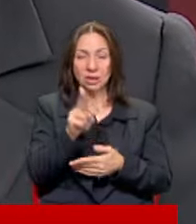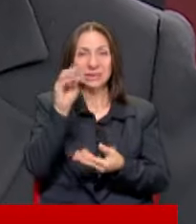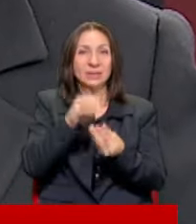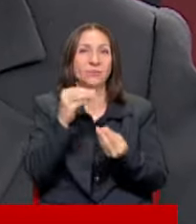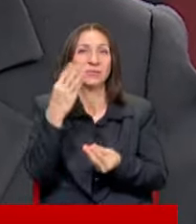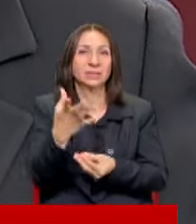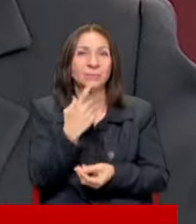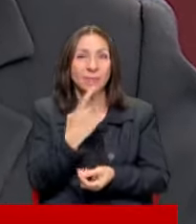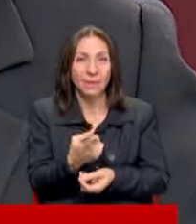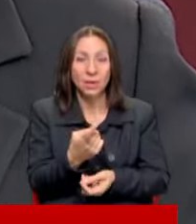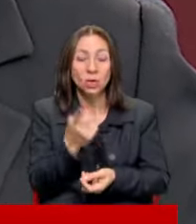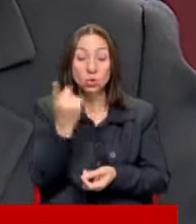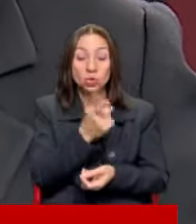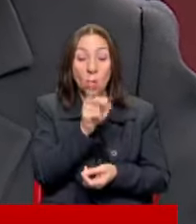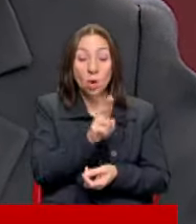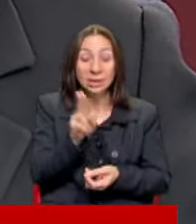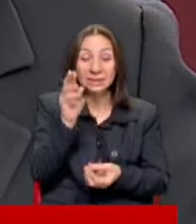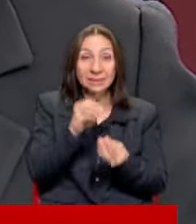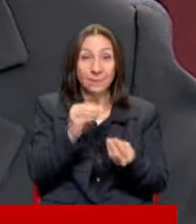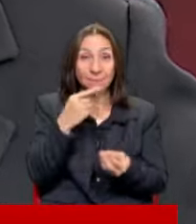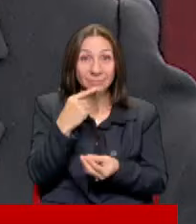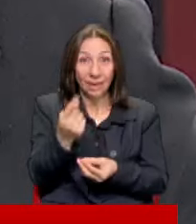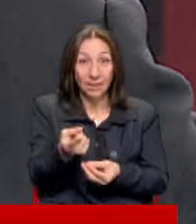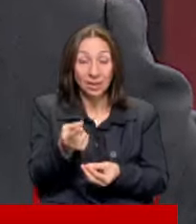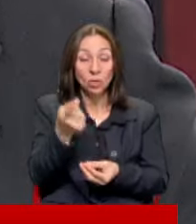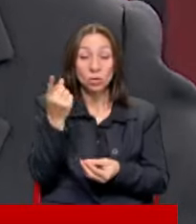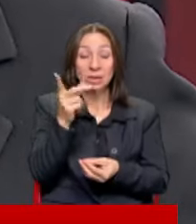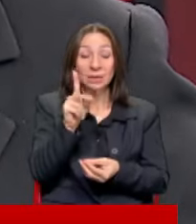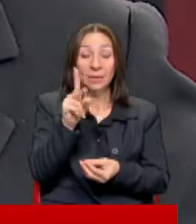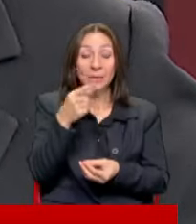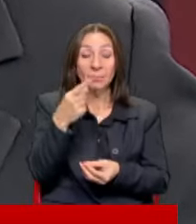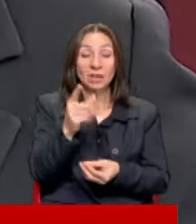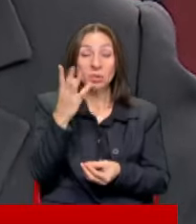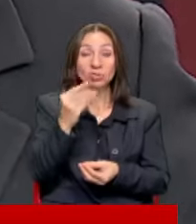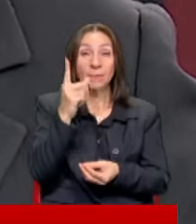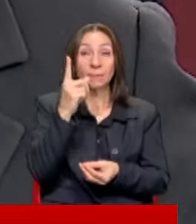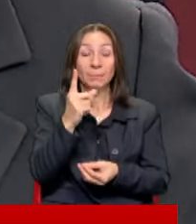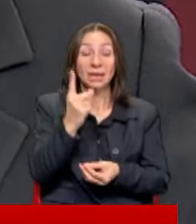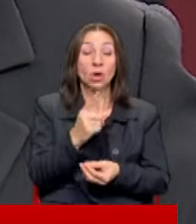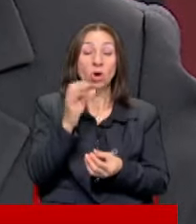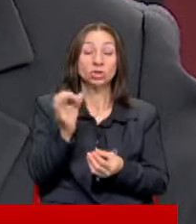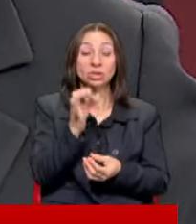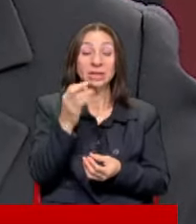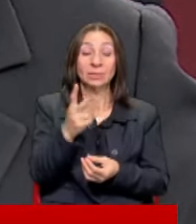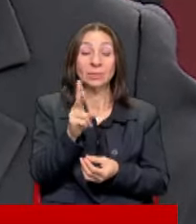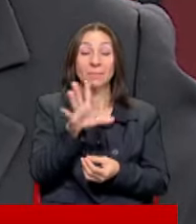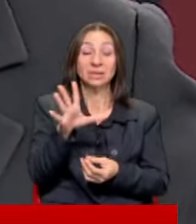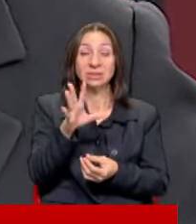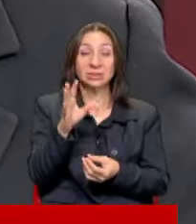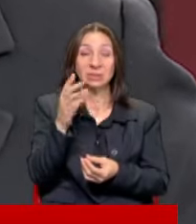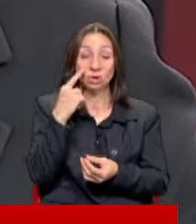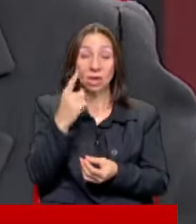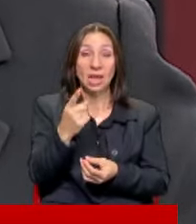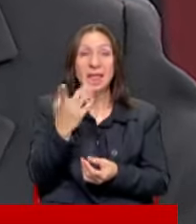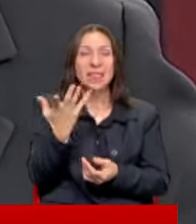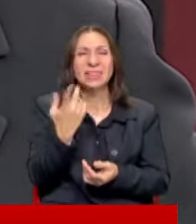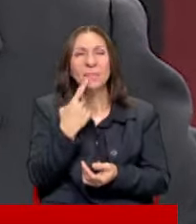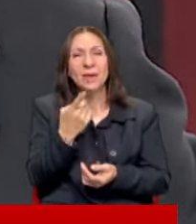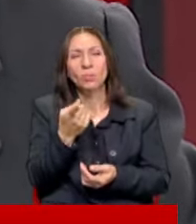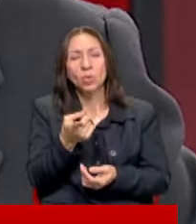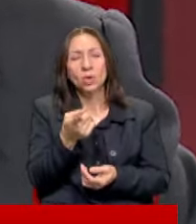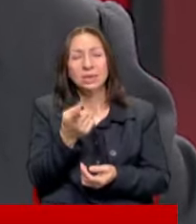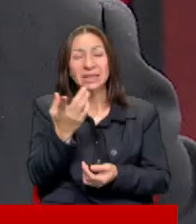zam yapacağım demek % 117 zam yaptığında 21.000 lir olacak 1 Ocak 2025 itibariyle asgari ücret ne demek